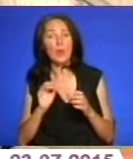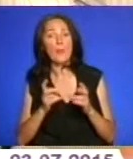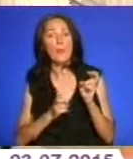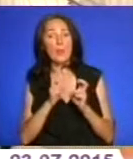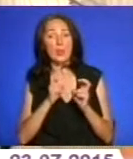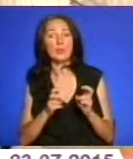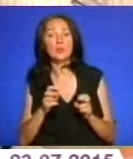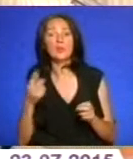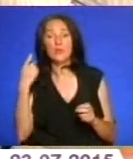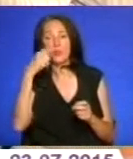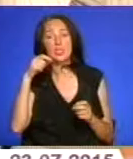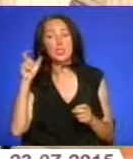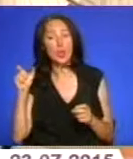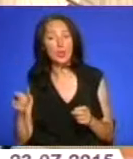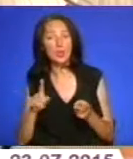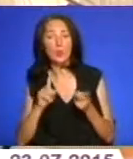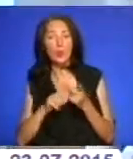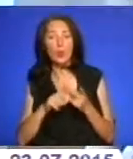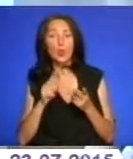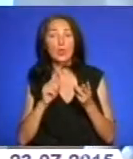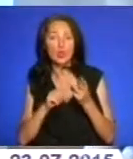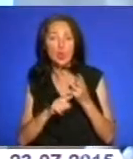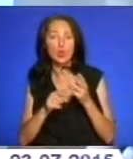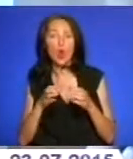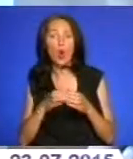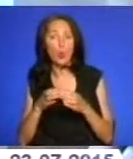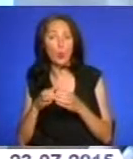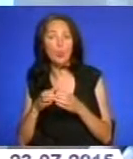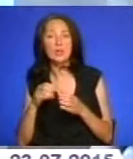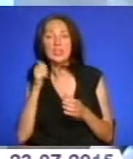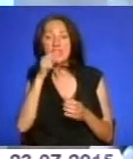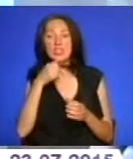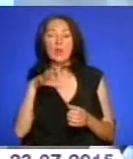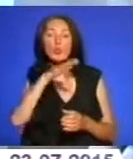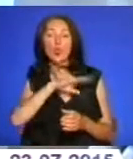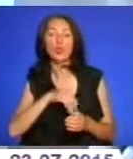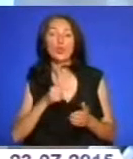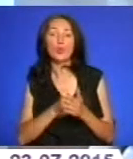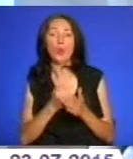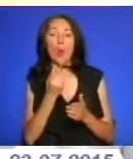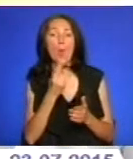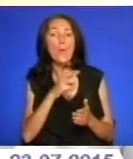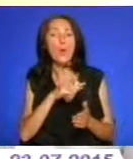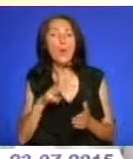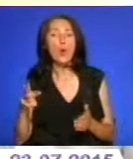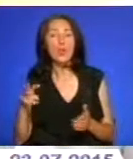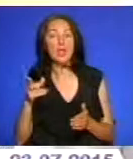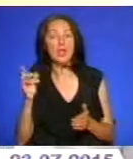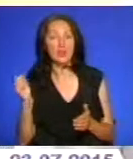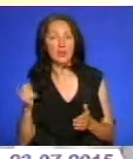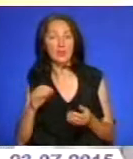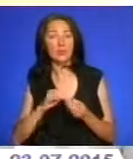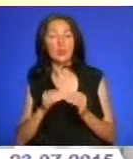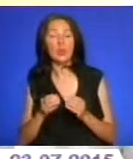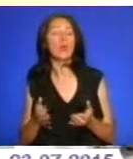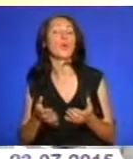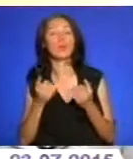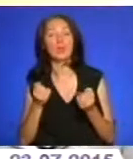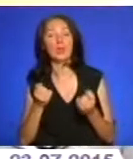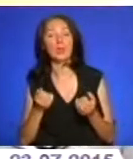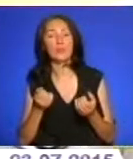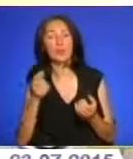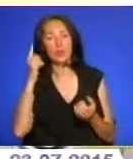підприємців фізичних осіб другої і третьої груп з річним доходом до мільйона гривень. Проблемою для підприємців, я думаю, що не стане